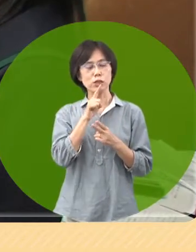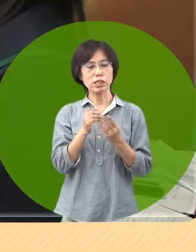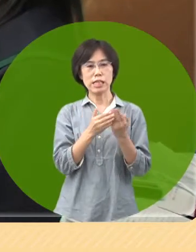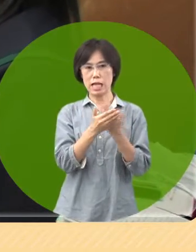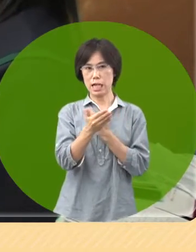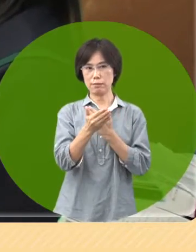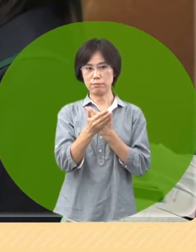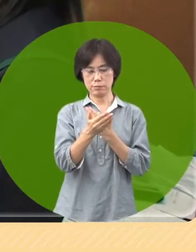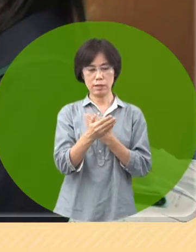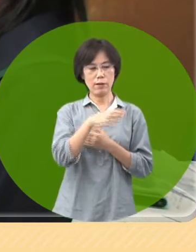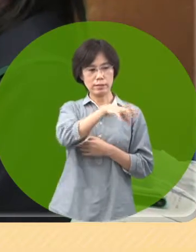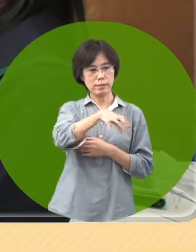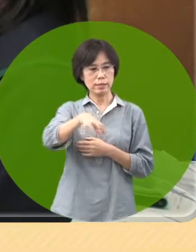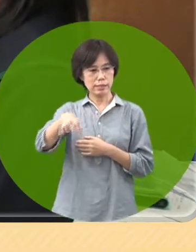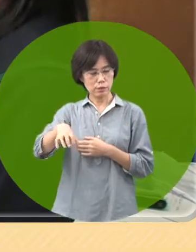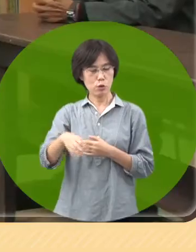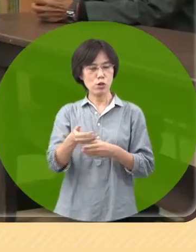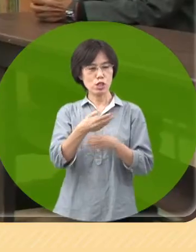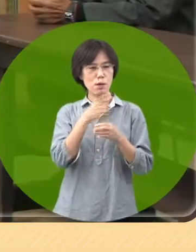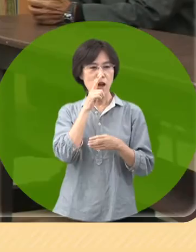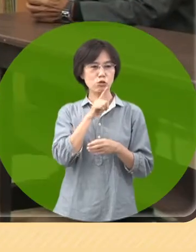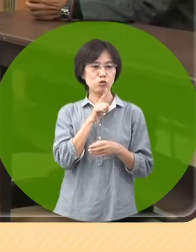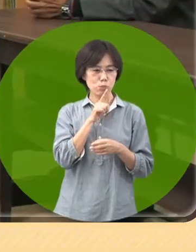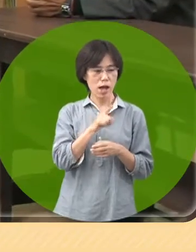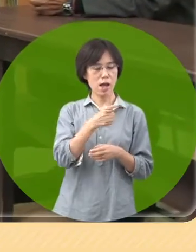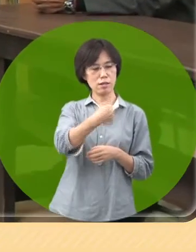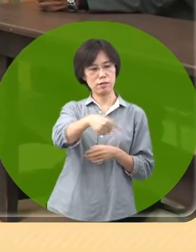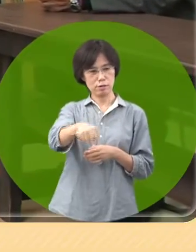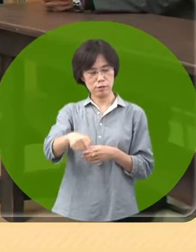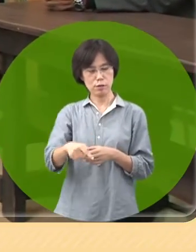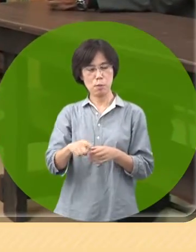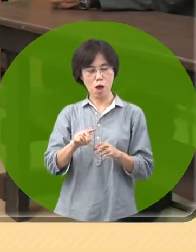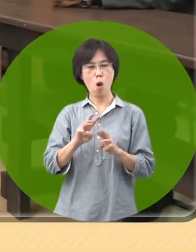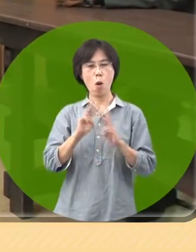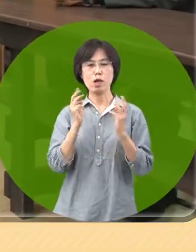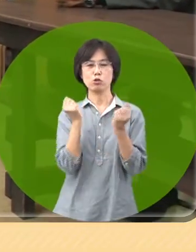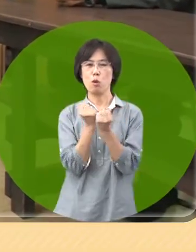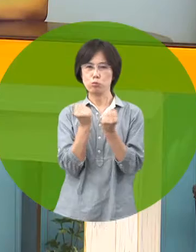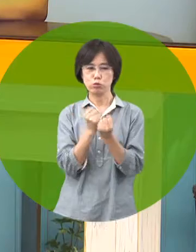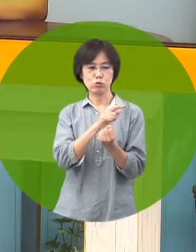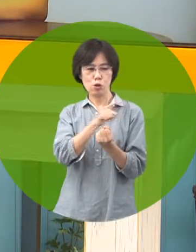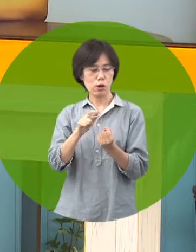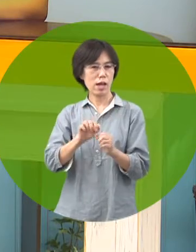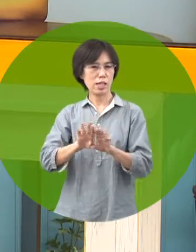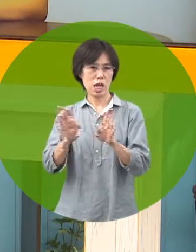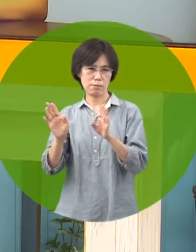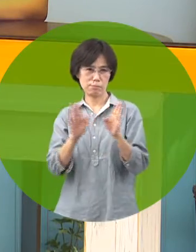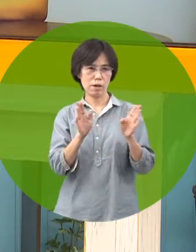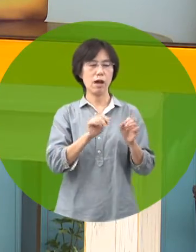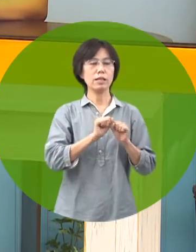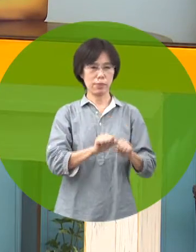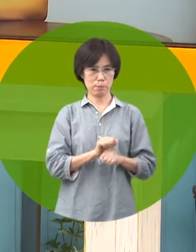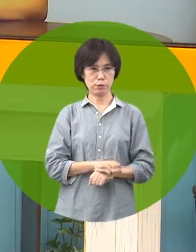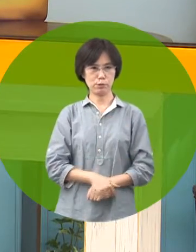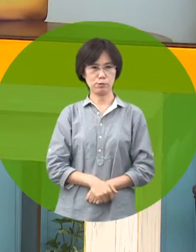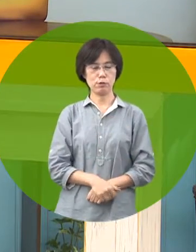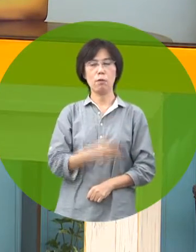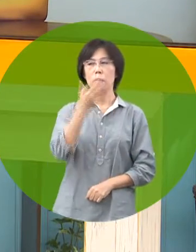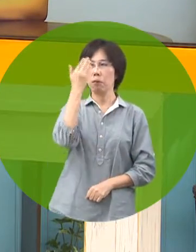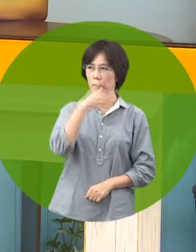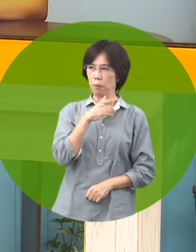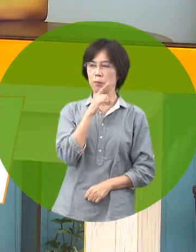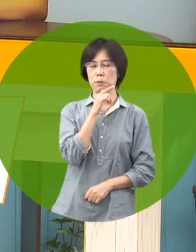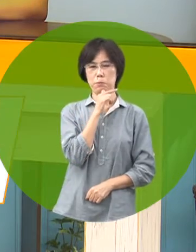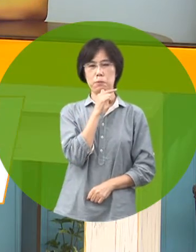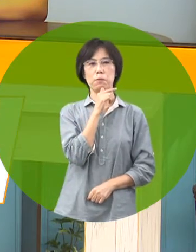シマクトゥバ教室やワークショップなどが行われるようになってきています。 なるほど。このようにシマ